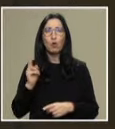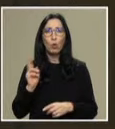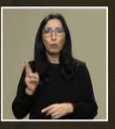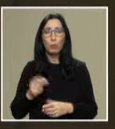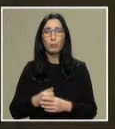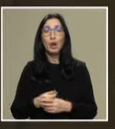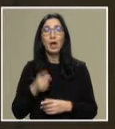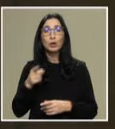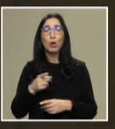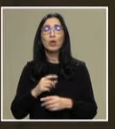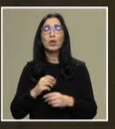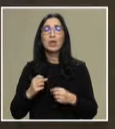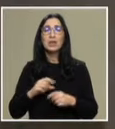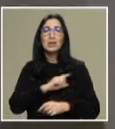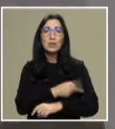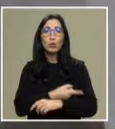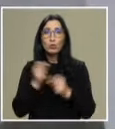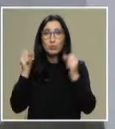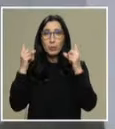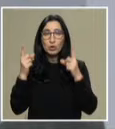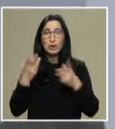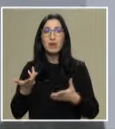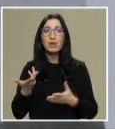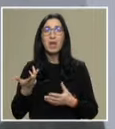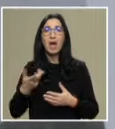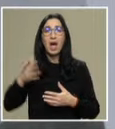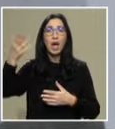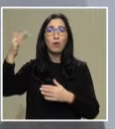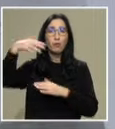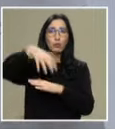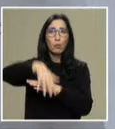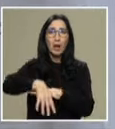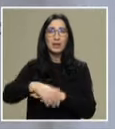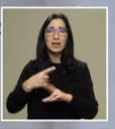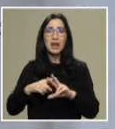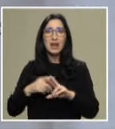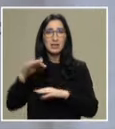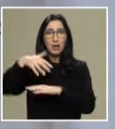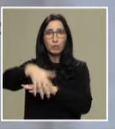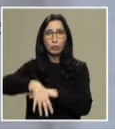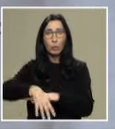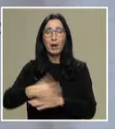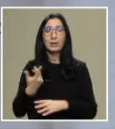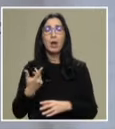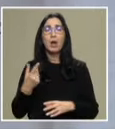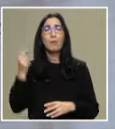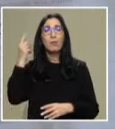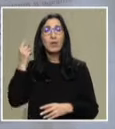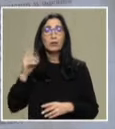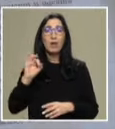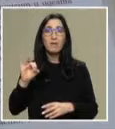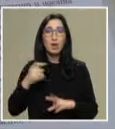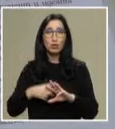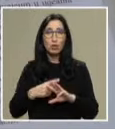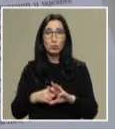водопад. Той силно се впечатлява от гледката на Ниагарския водопад. В своята изповед пред професор Иван Шишманов